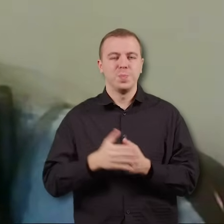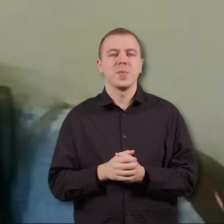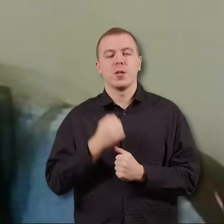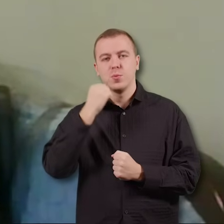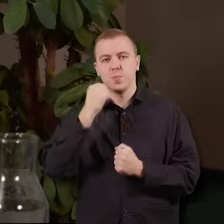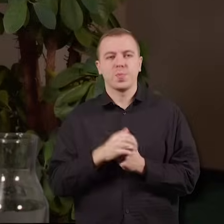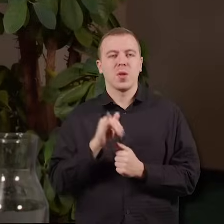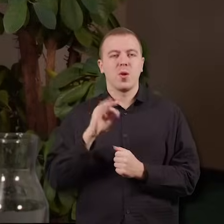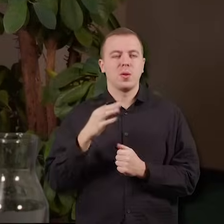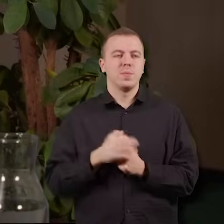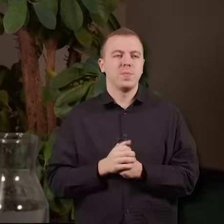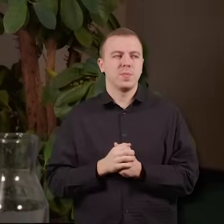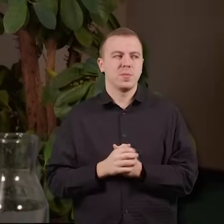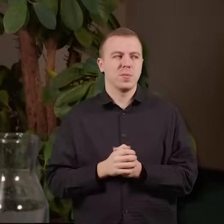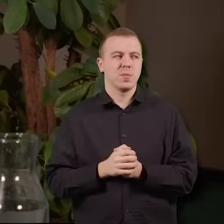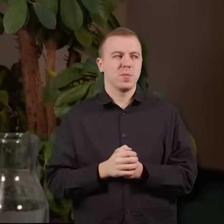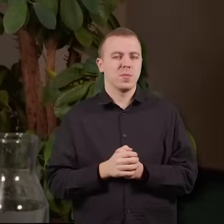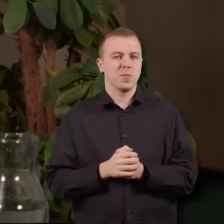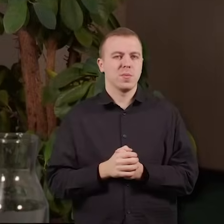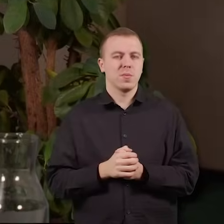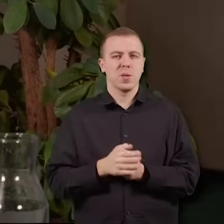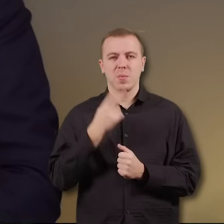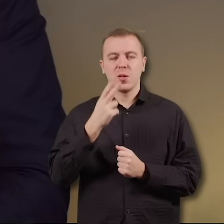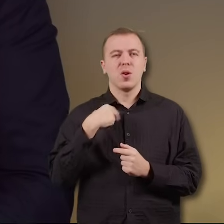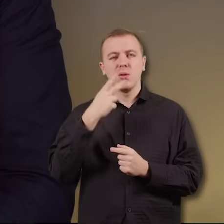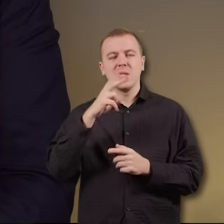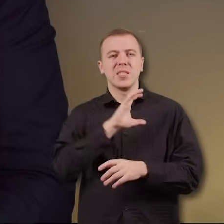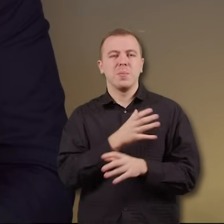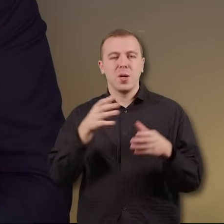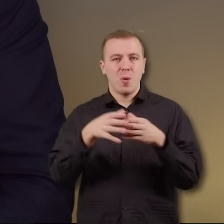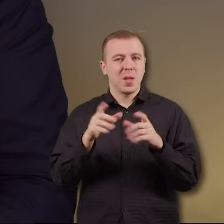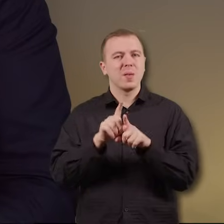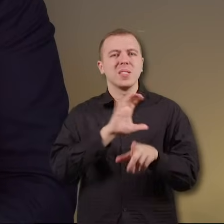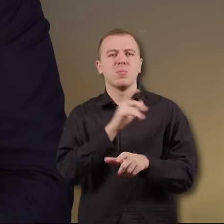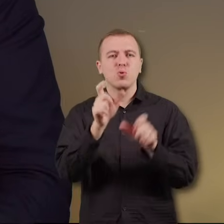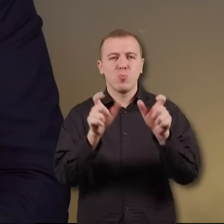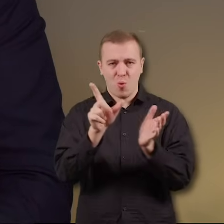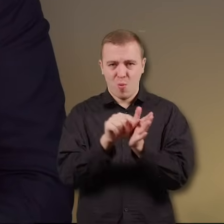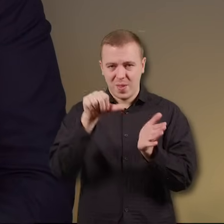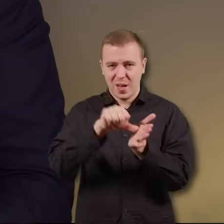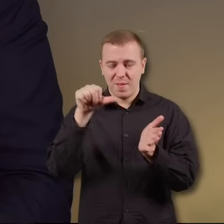Ačiū. Pone Jonai, jūsų pabaigos žodis. Ne vien tik tai stipri komanda, bet ir stiprų žmonės